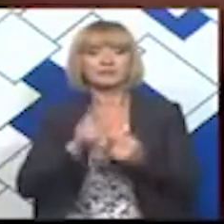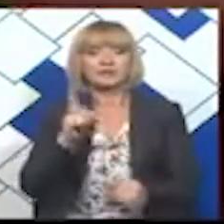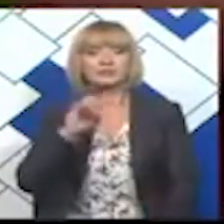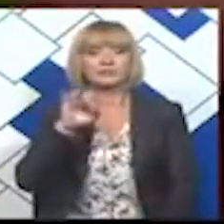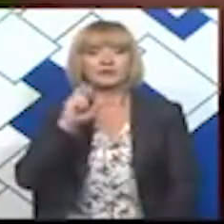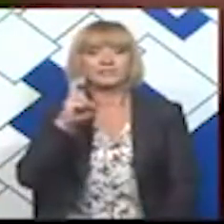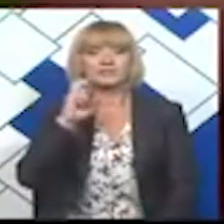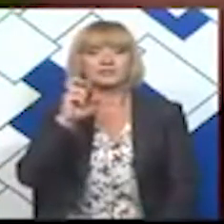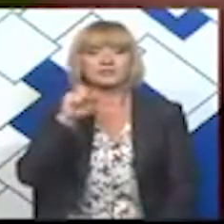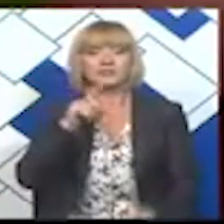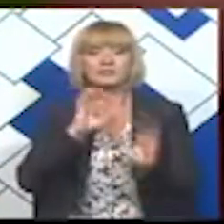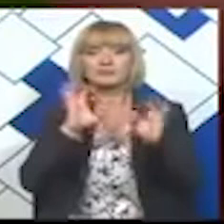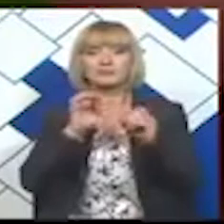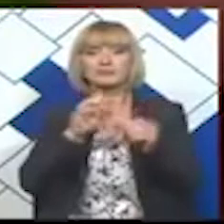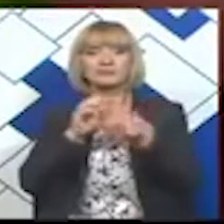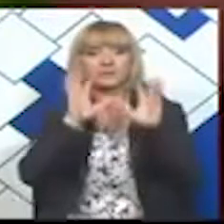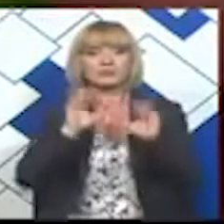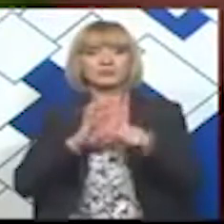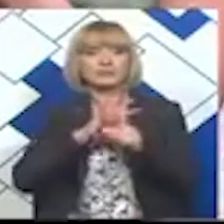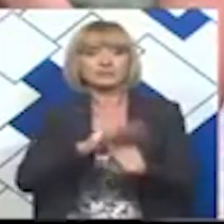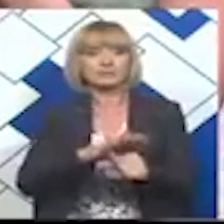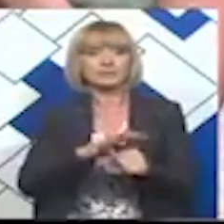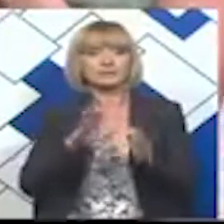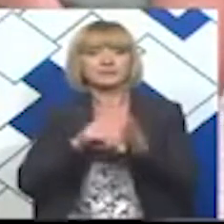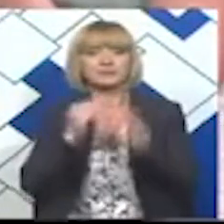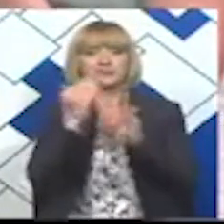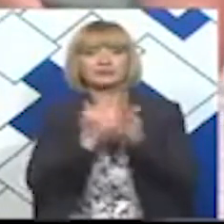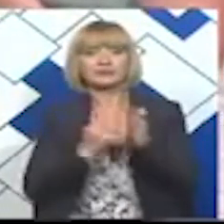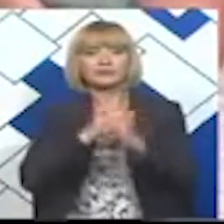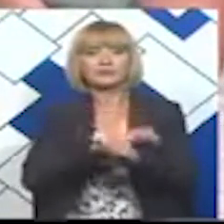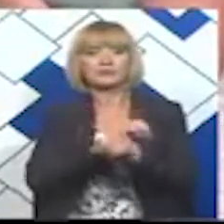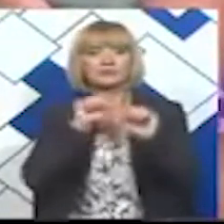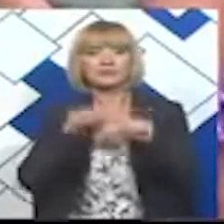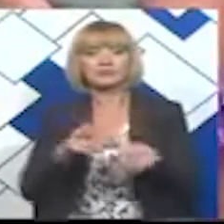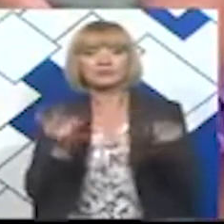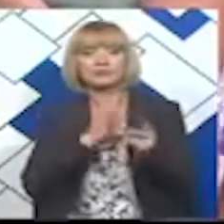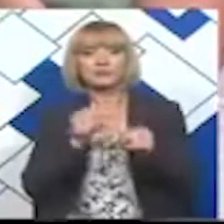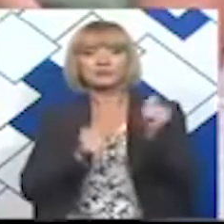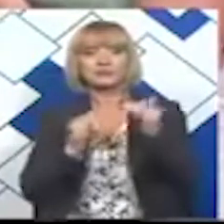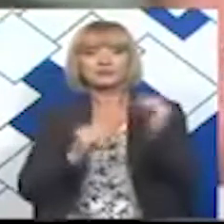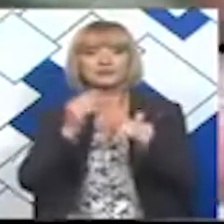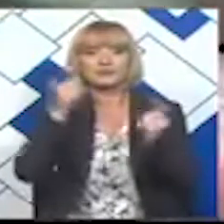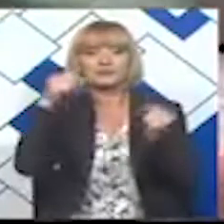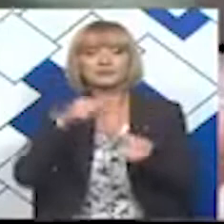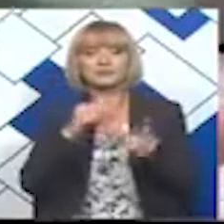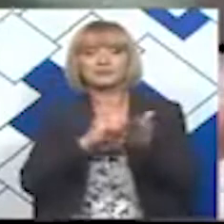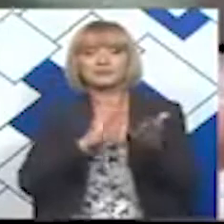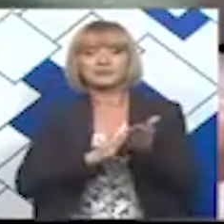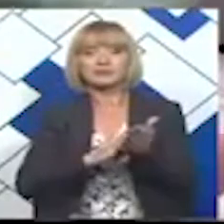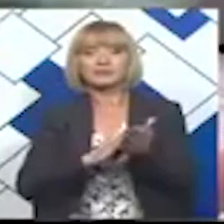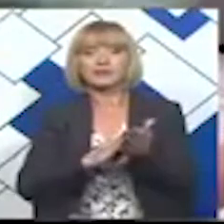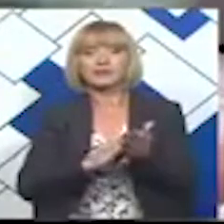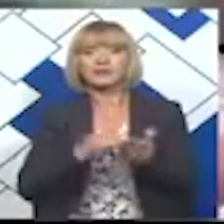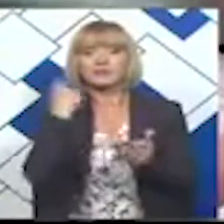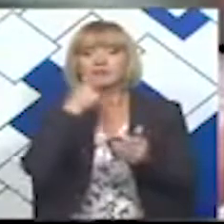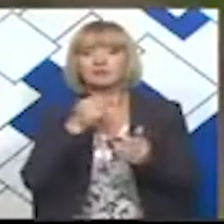ჯაფარიძის განცხადებით კანონი დისკრიმინაციულია და საარჩევნო სიაში პარტიას უფლება უნდა ჰქონდეს სიაში რეიტინგის მიხედვით ჩასვას პიროვნება და არასქესობრივი